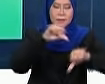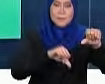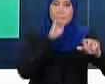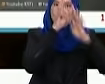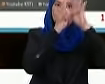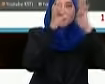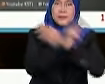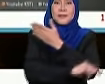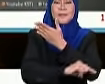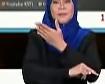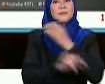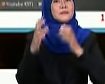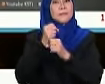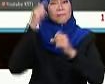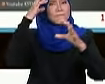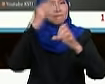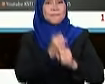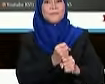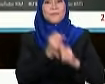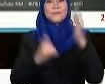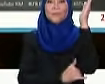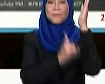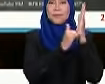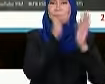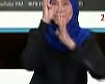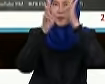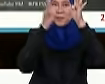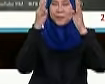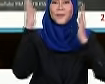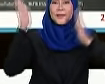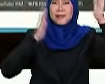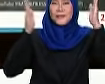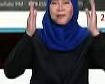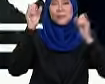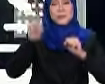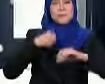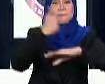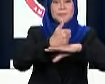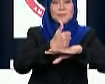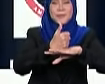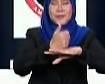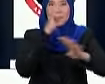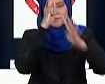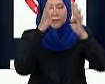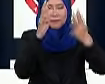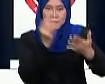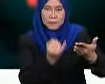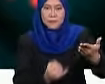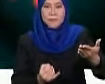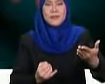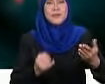Negeri telah mendapat kepercayaan Yayasan inovasi Malaysia untuk membina ruang Rich flagship